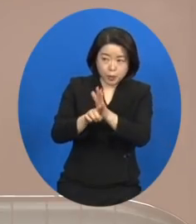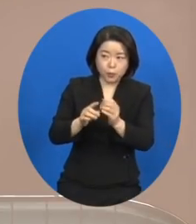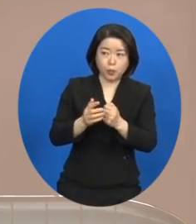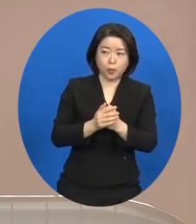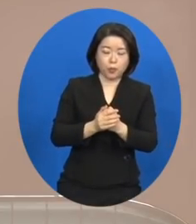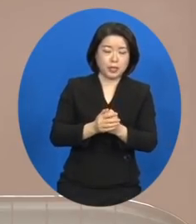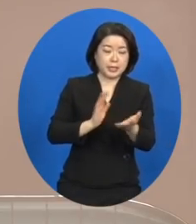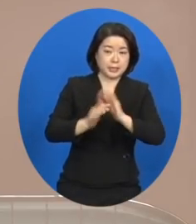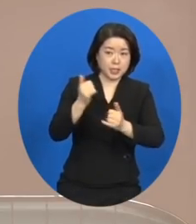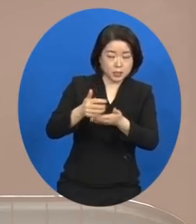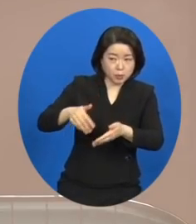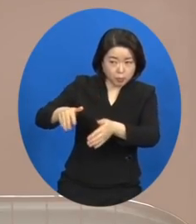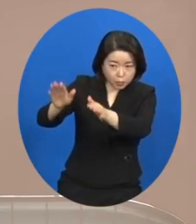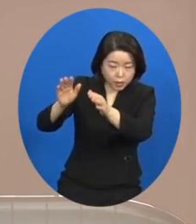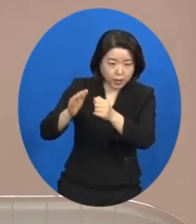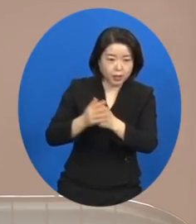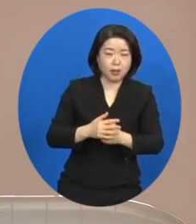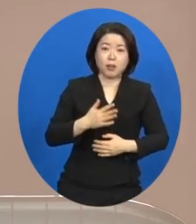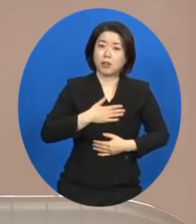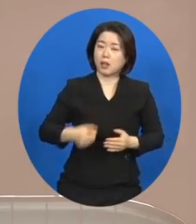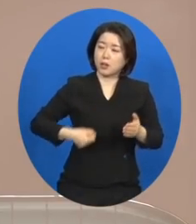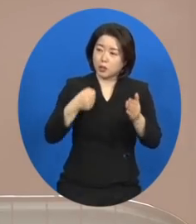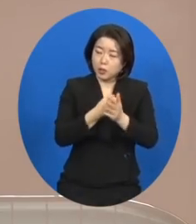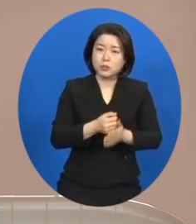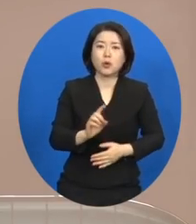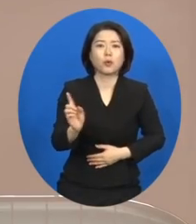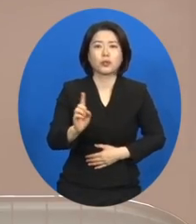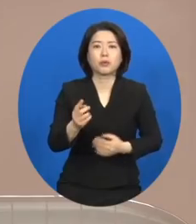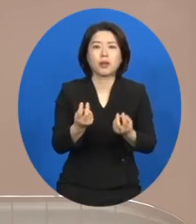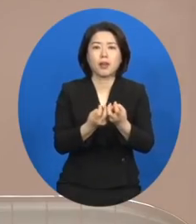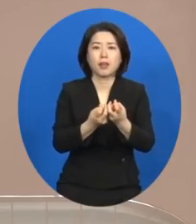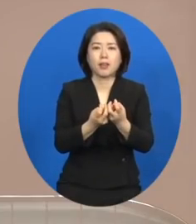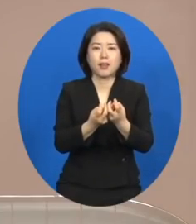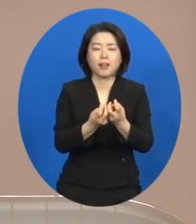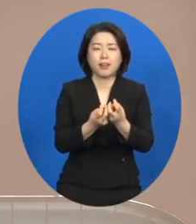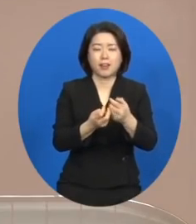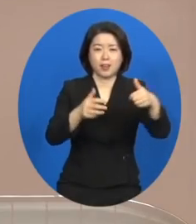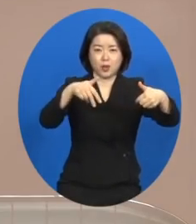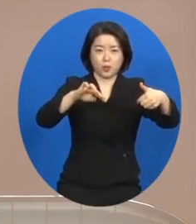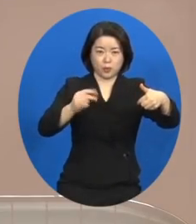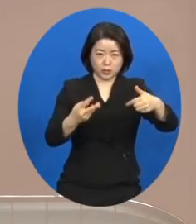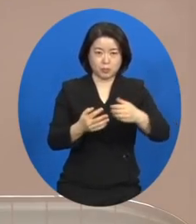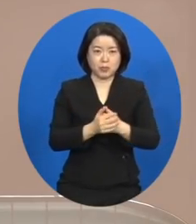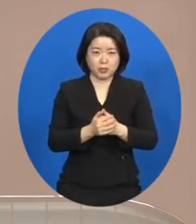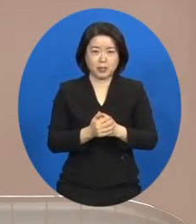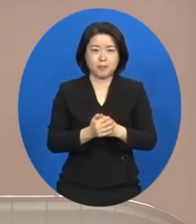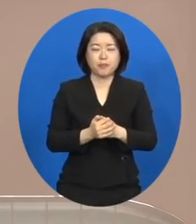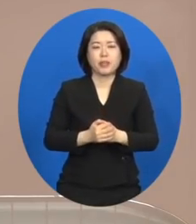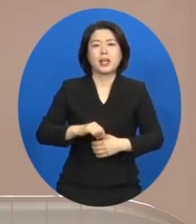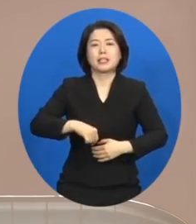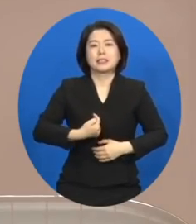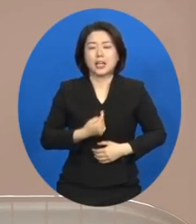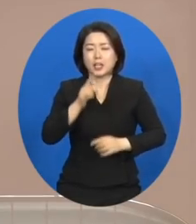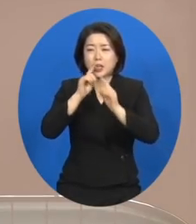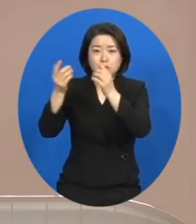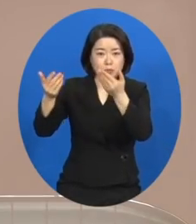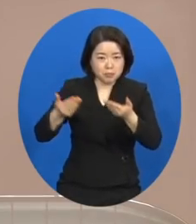아니냐 결정해야 되는 건데 그가 어떻게 하죠? 50절에 그는 예수께서 자기에게 하신 말씀을